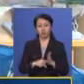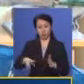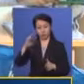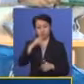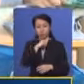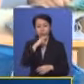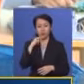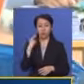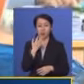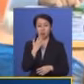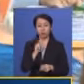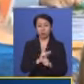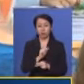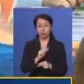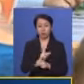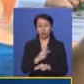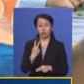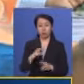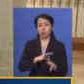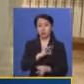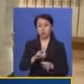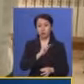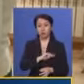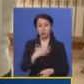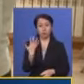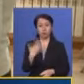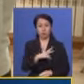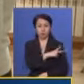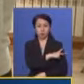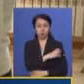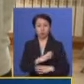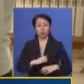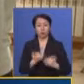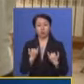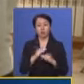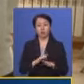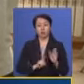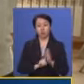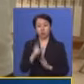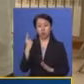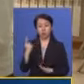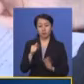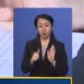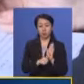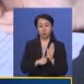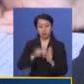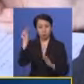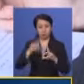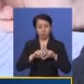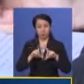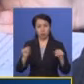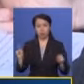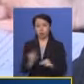и русским языками обучения. В 2 смены работают 50 дежурных групп для детей начальных классов. В 6 учебных заведениях